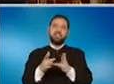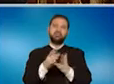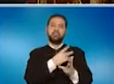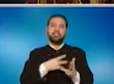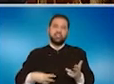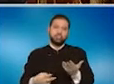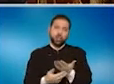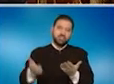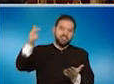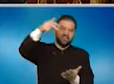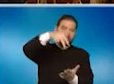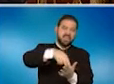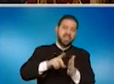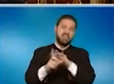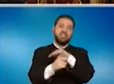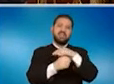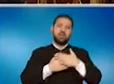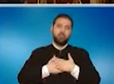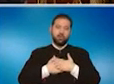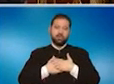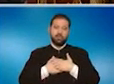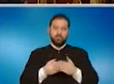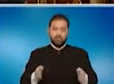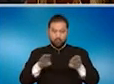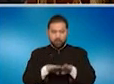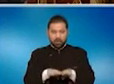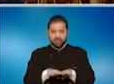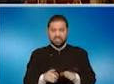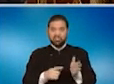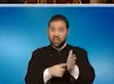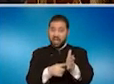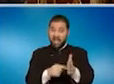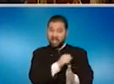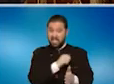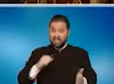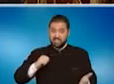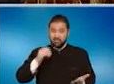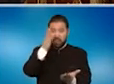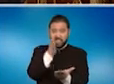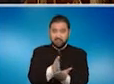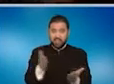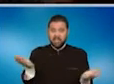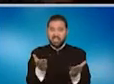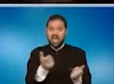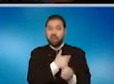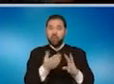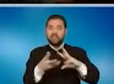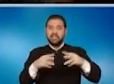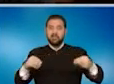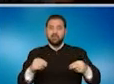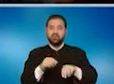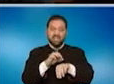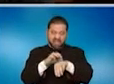Hristos învie din mormânt și arată că singura dreptate care poate tămădui rănile multor